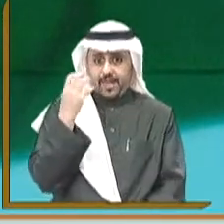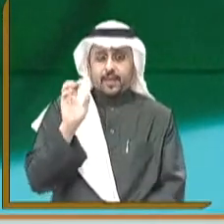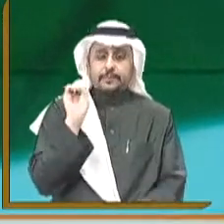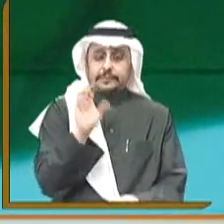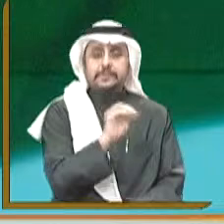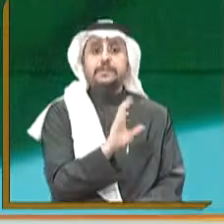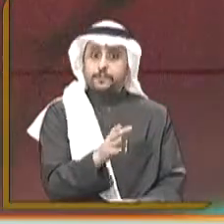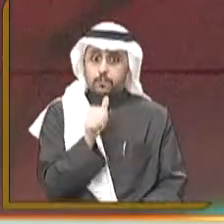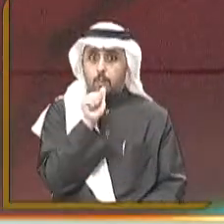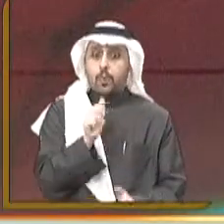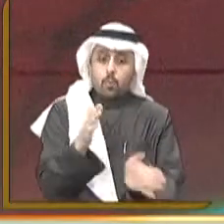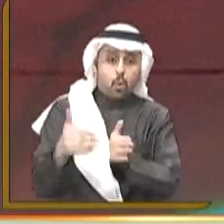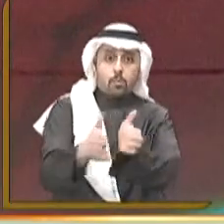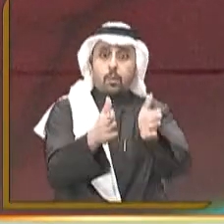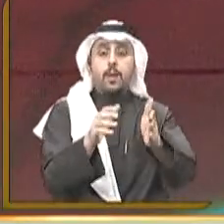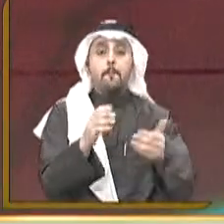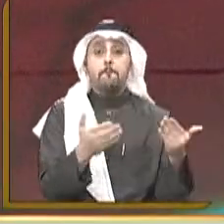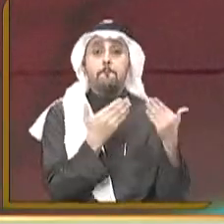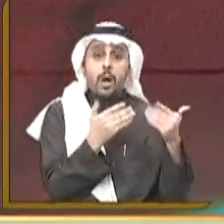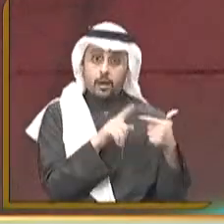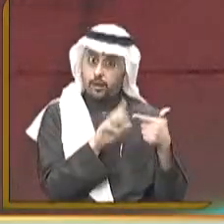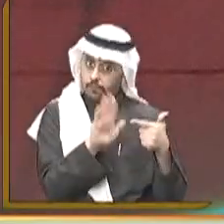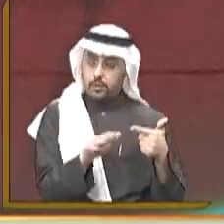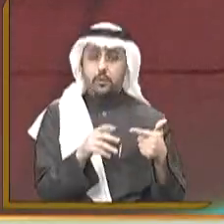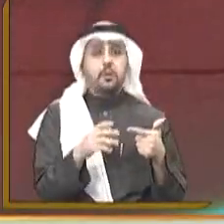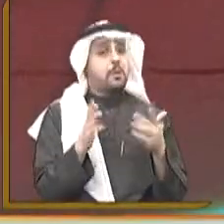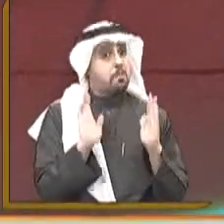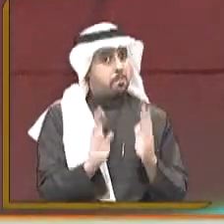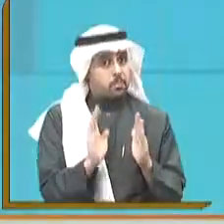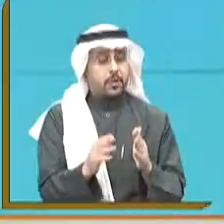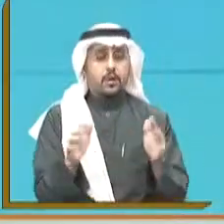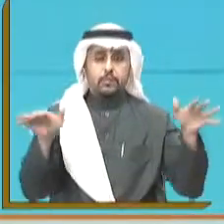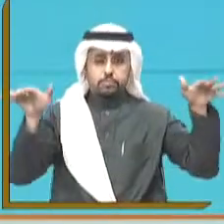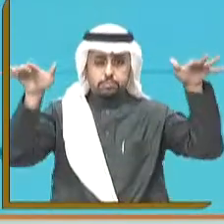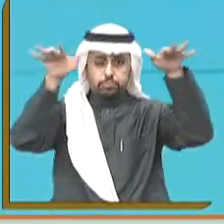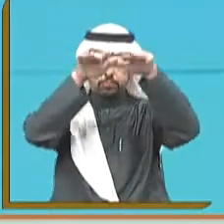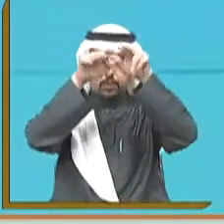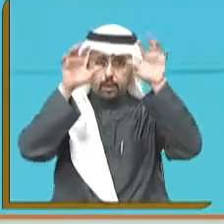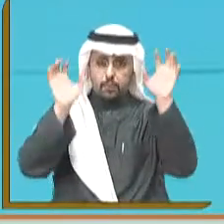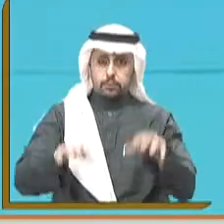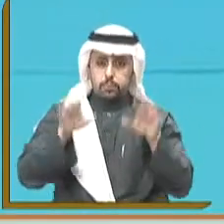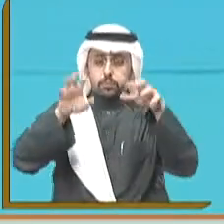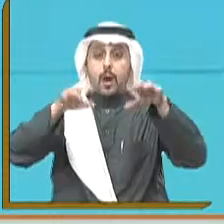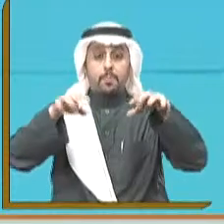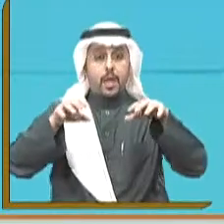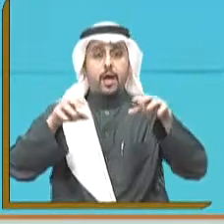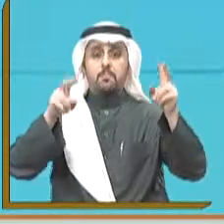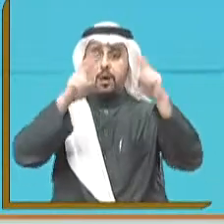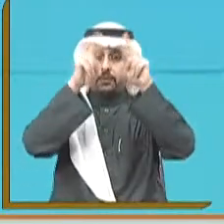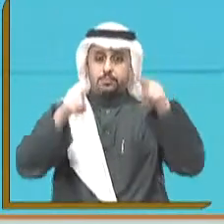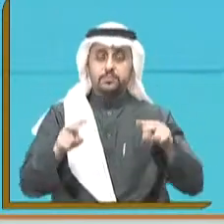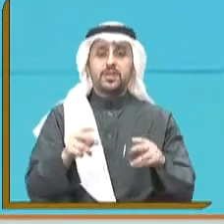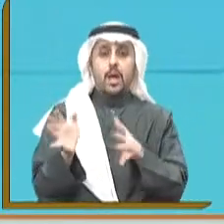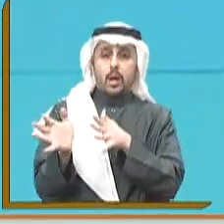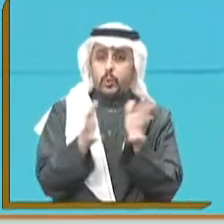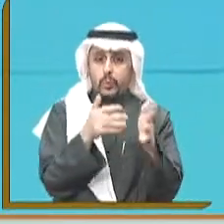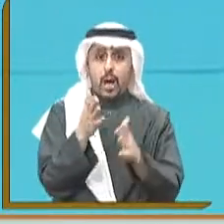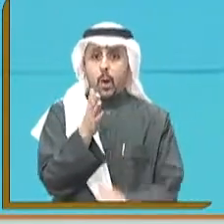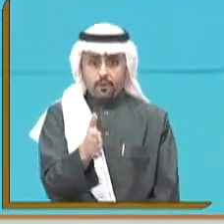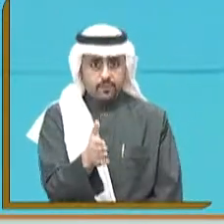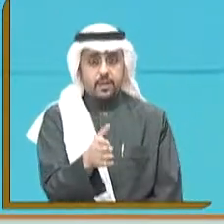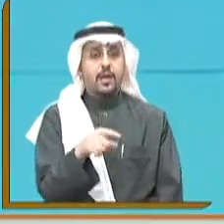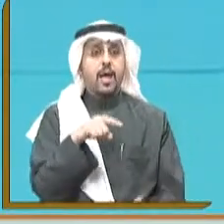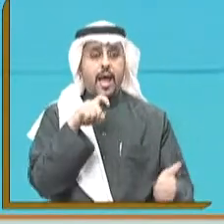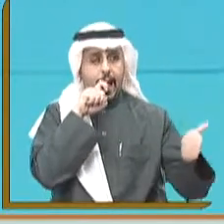إلى جريان السيول على مكة المكرمة مع فرصة ظهور سحب رعدية ماطرة تصحب برياح نشطة على أجزاء من